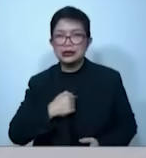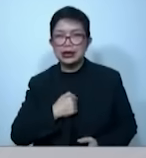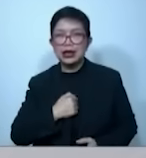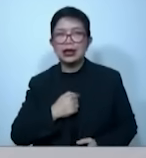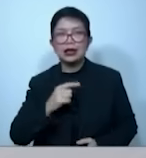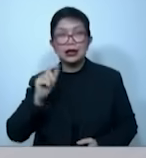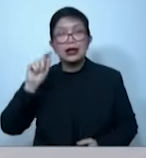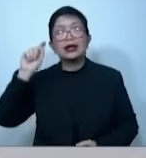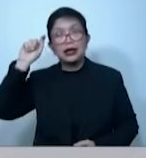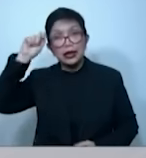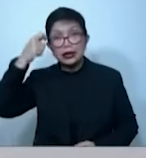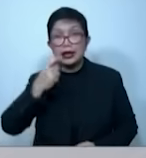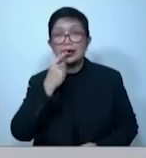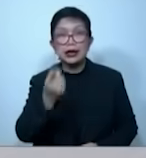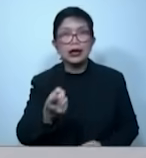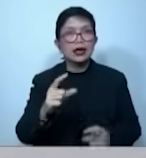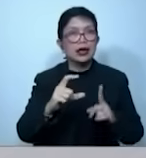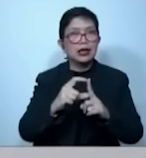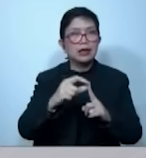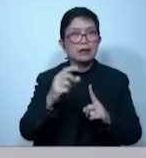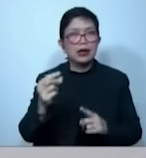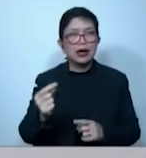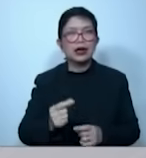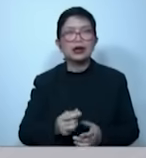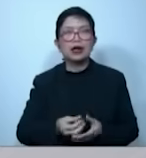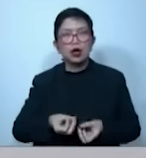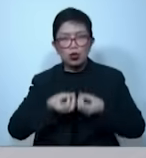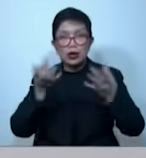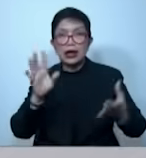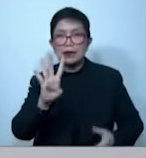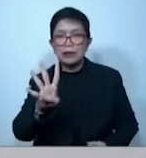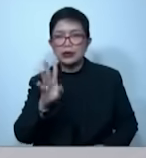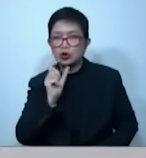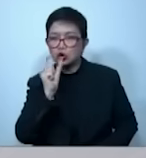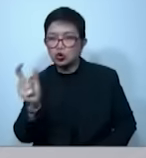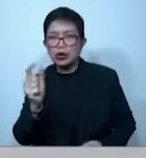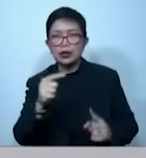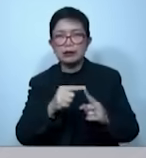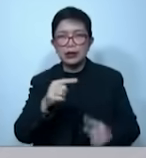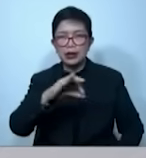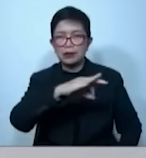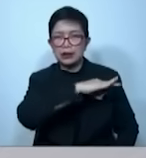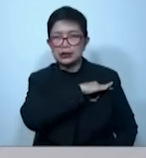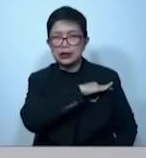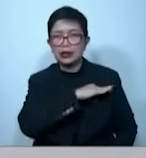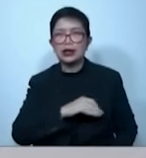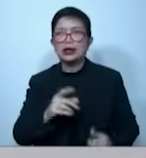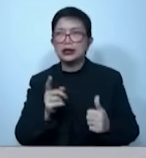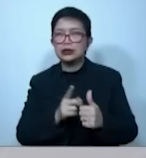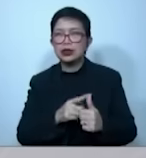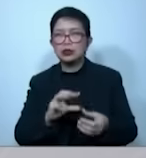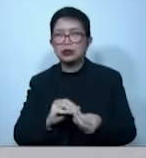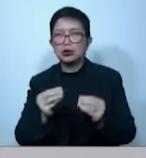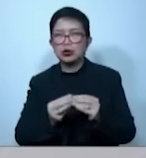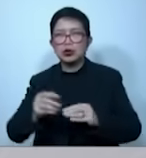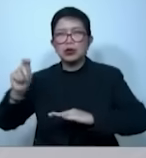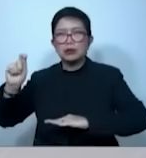misteri DPR sudaheluarkan rekendasi saat itu kepada Presiden sat membentuk